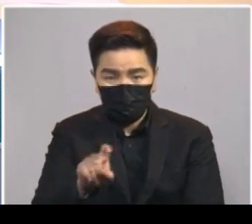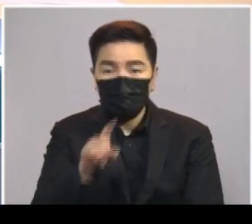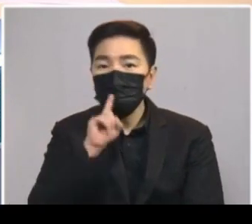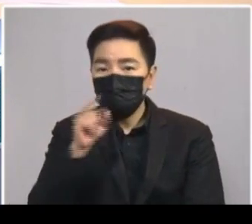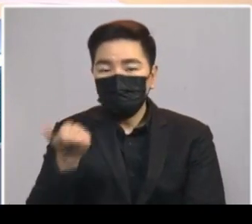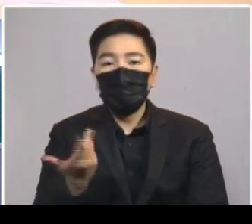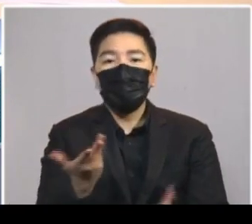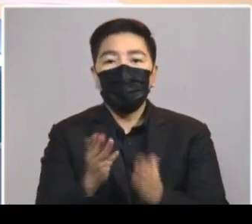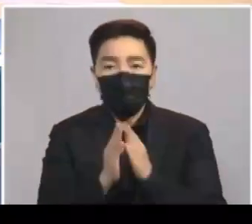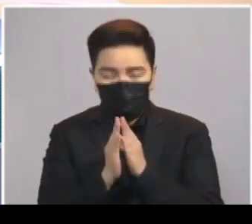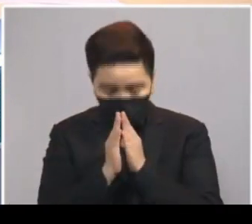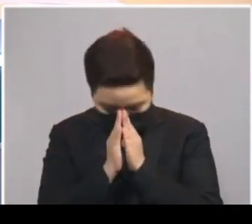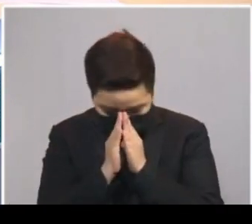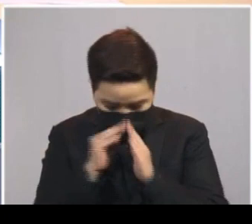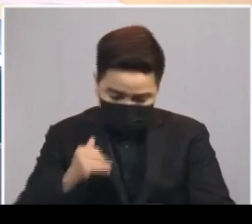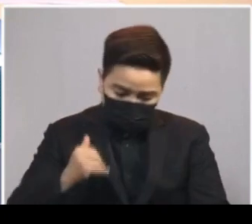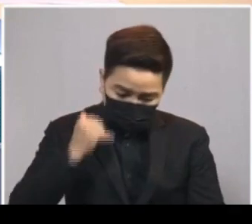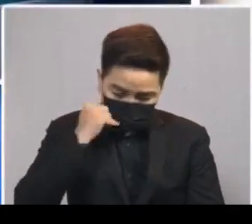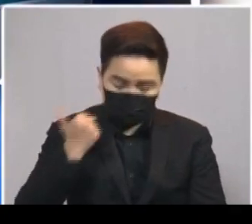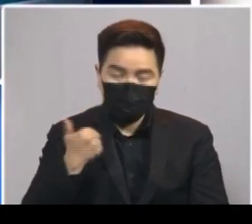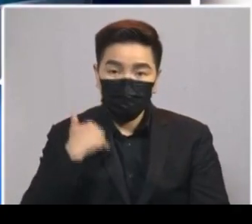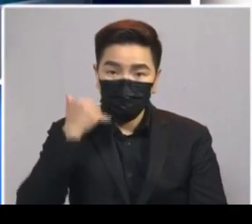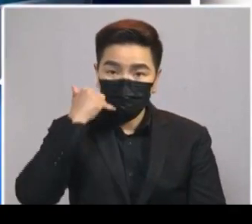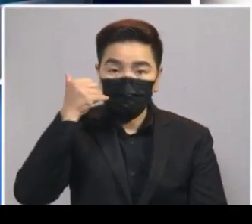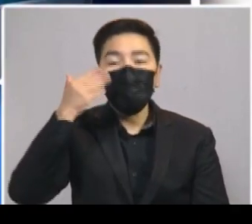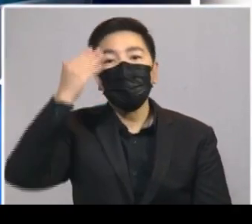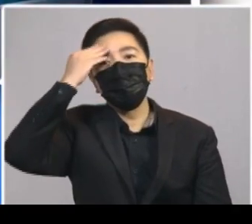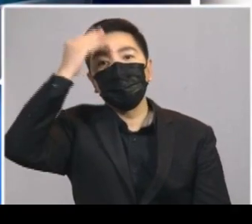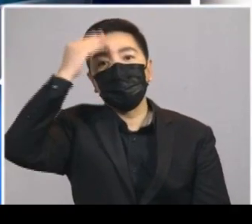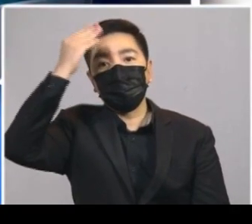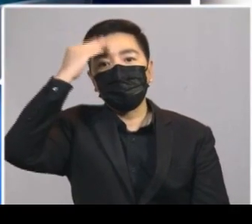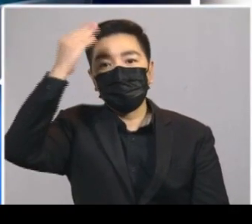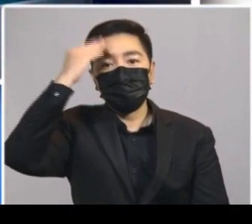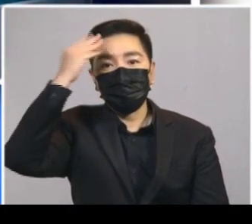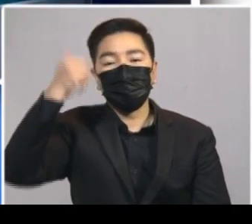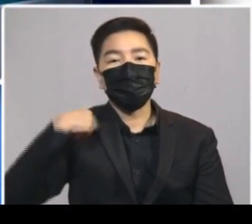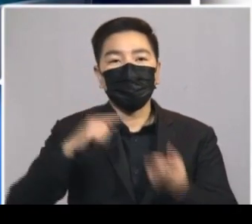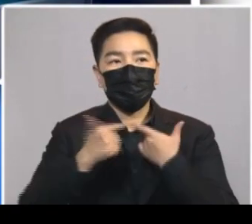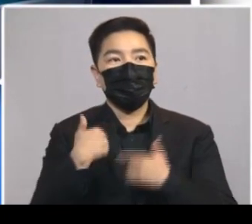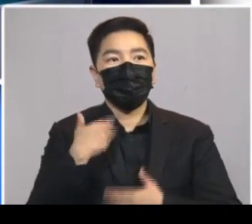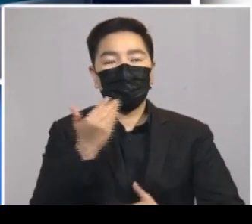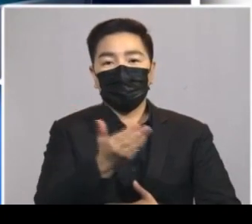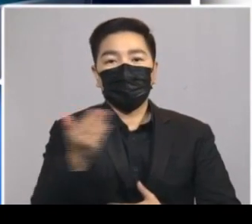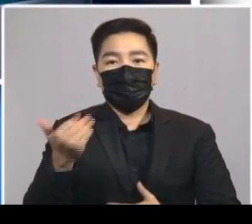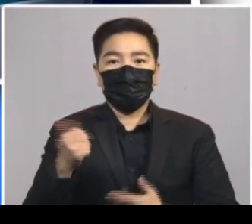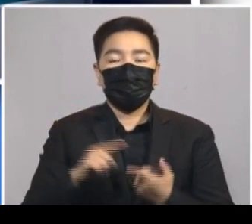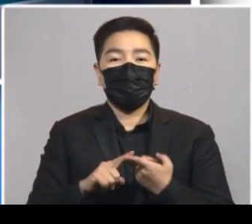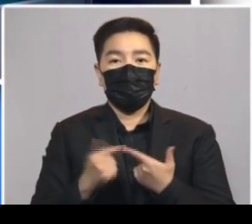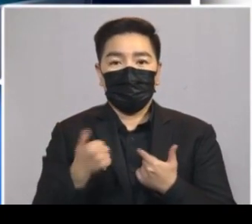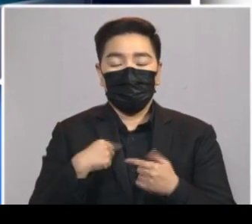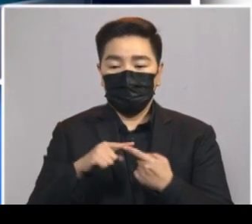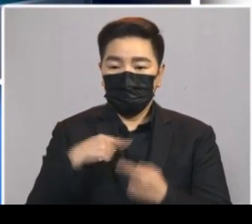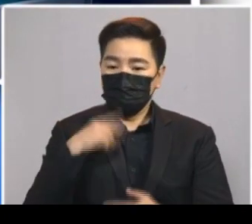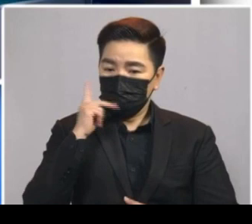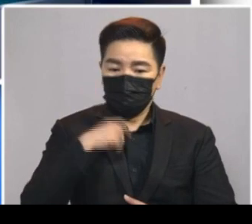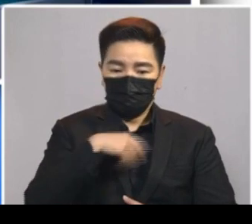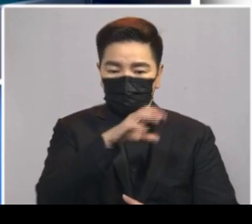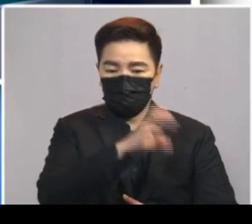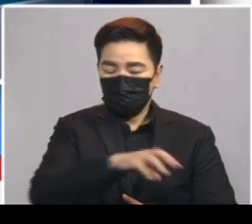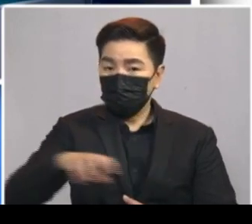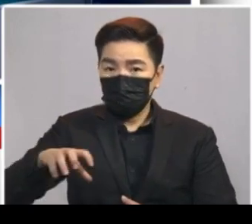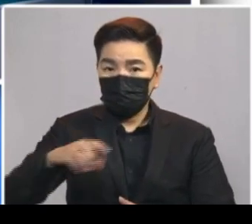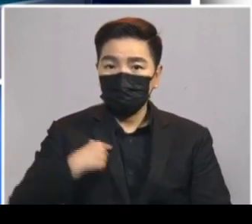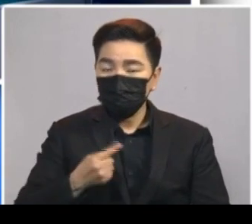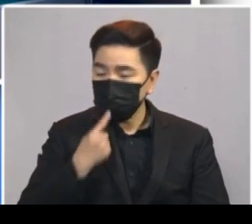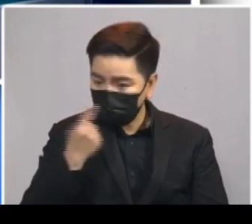สวัสดีครับอาจารย์ครับ สวัสดีค่ะ ครับสวัสดีครับคุณธีรวัฒน์ครับคุณธิดาครับ ครับอาจารย์ครับมันมีหลายสำนักข่าวต่างประเทศ